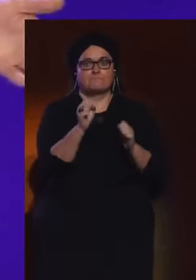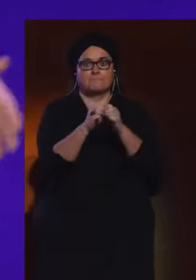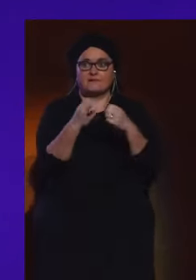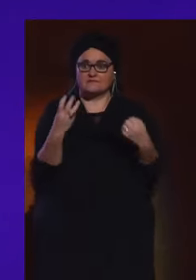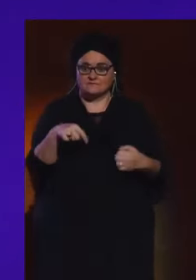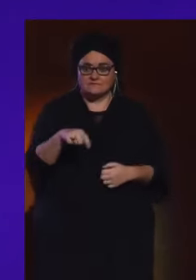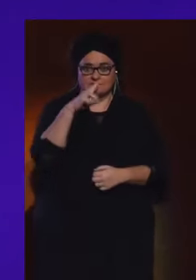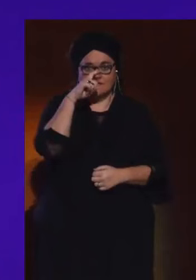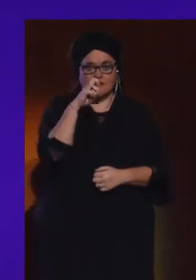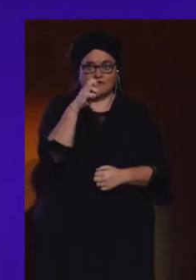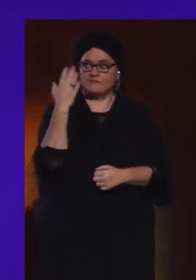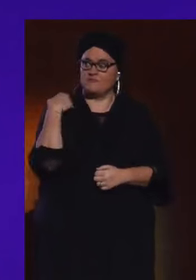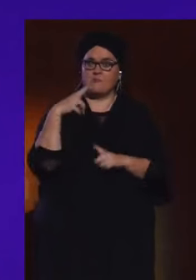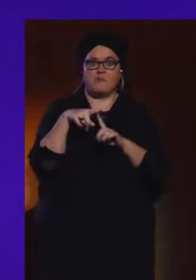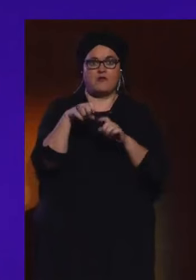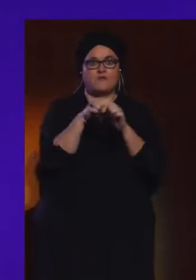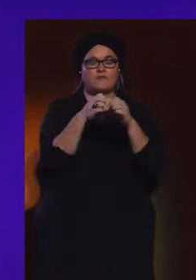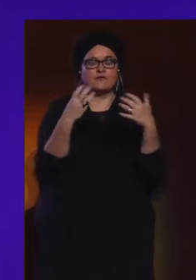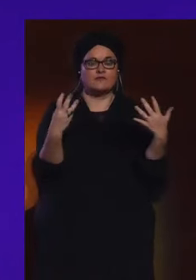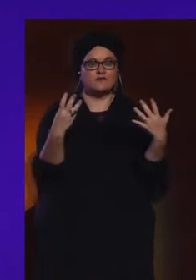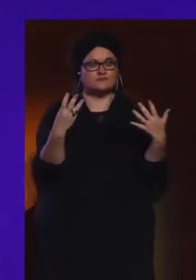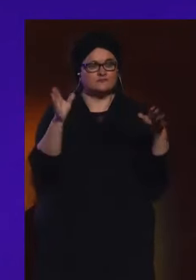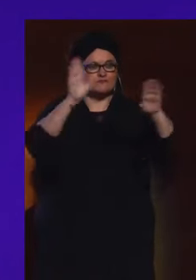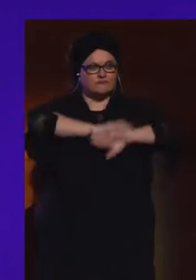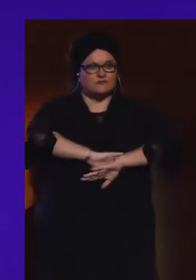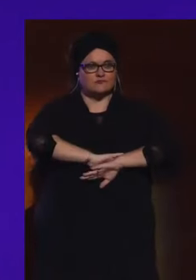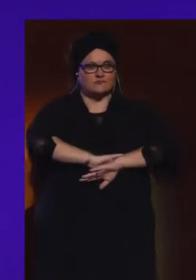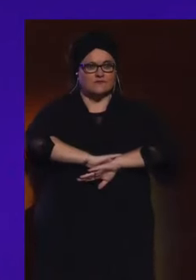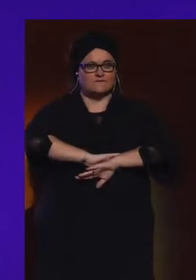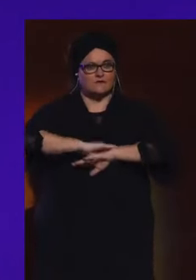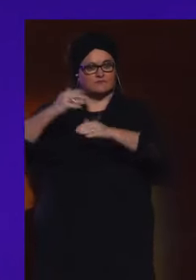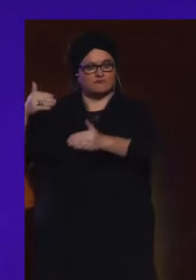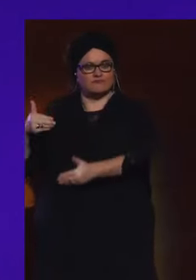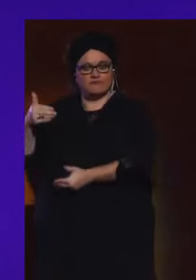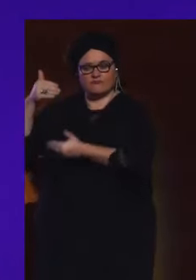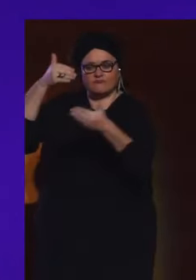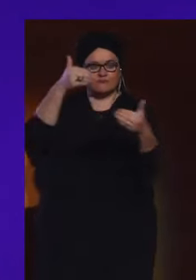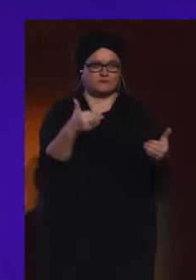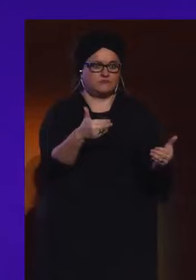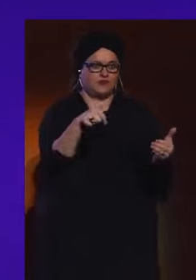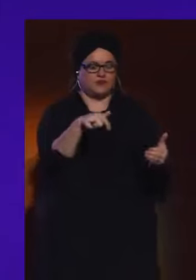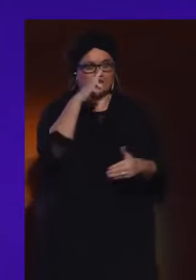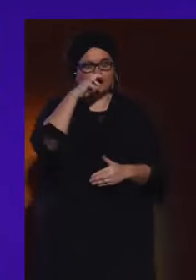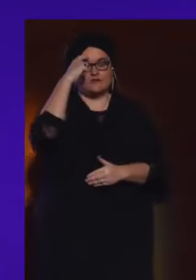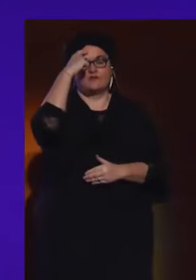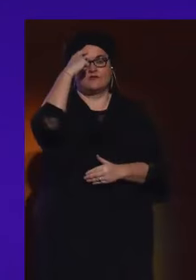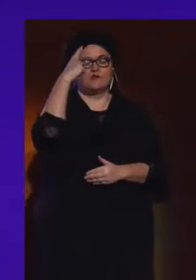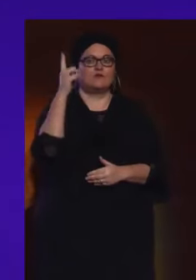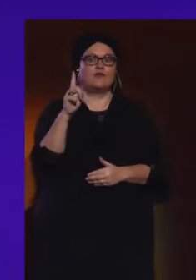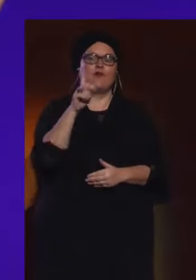2023 aurtengo maiatzaren 28ko gaua ekarri nahi dut gogora. Eta ekarri nahi dut gogora ez